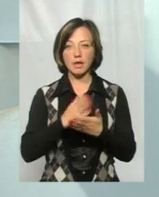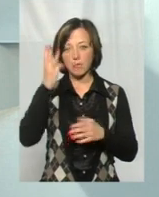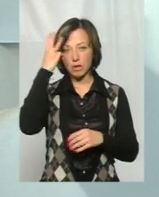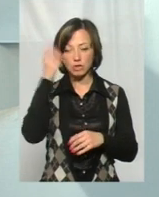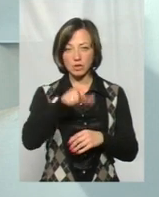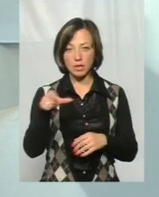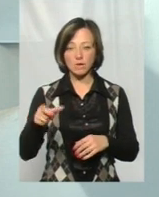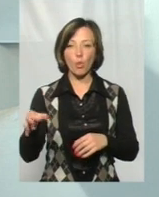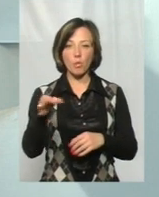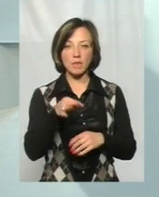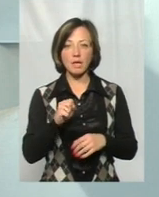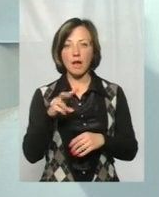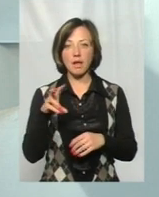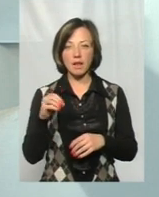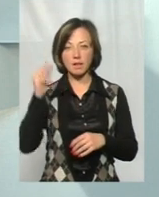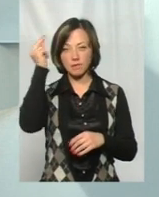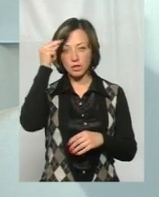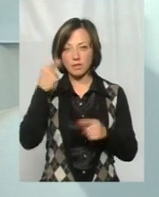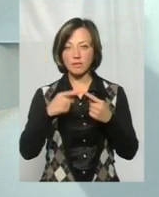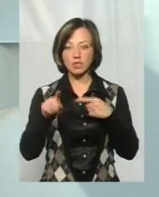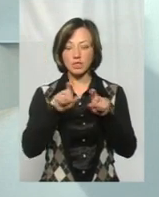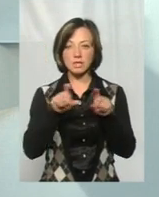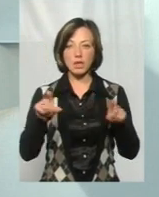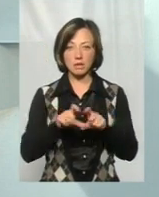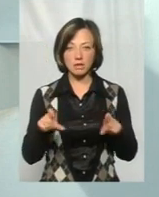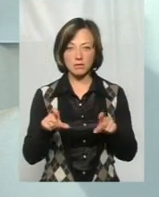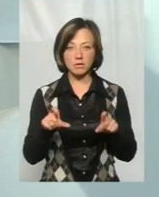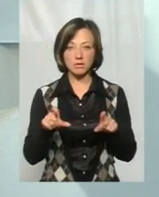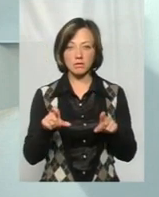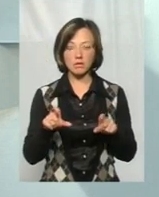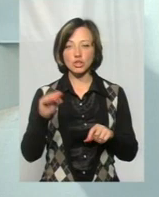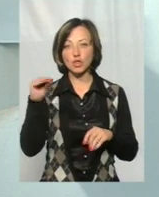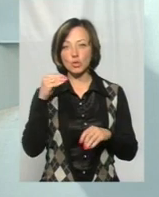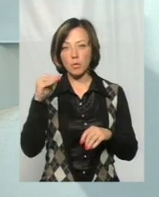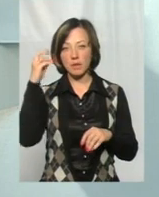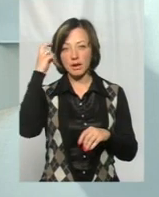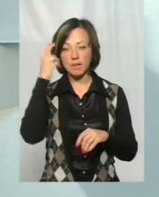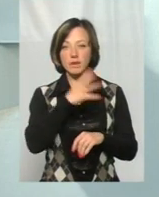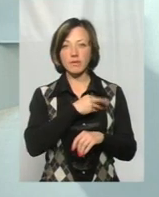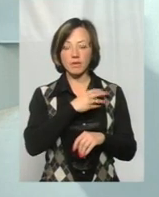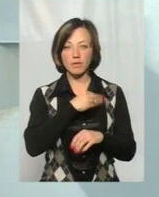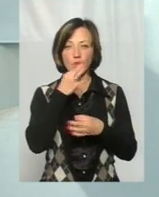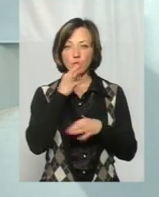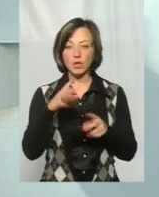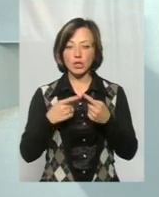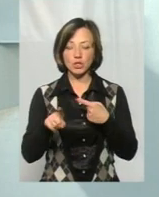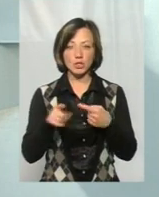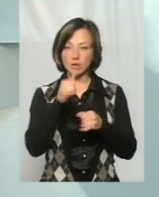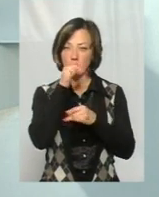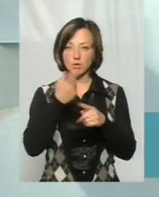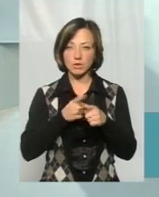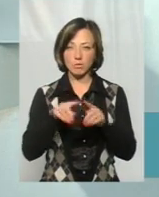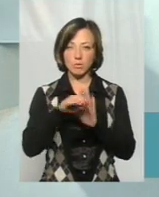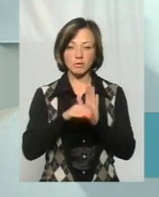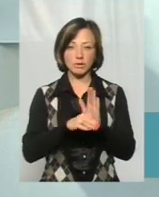хмельничани з Хмельницької області, але вони навчаються в інших закладах, тобто візьмемо Житомир, Київ, Львів, будь-який інший, вони не зможуть цією